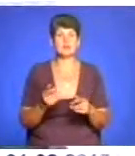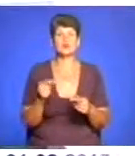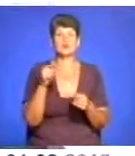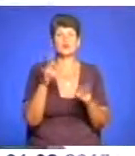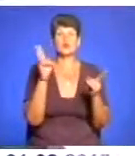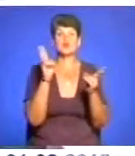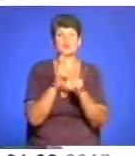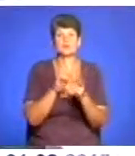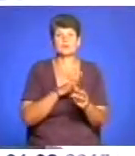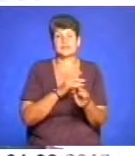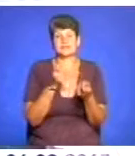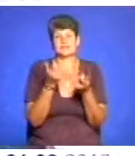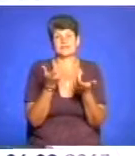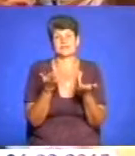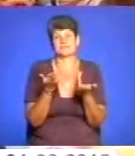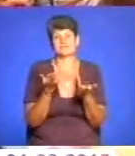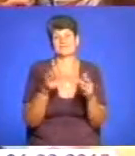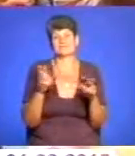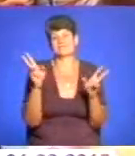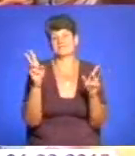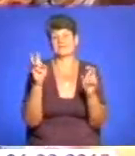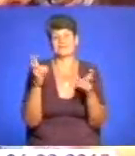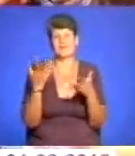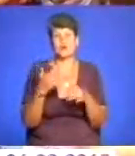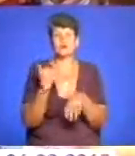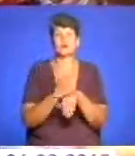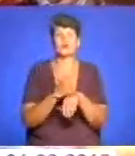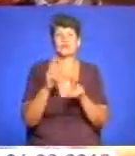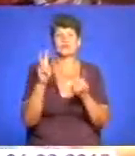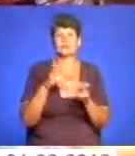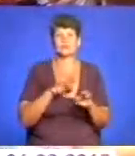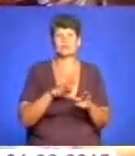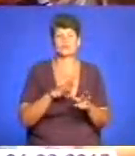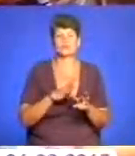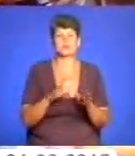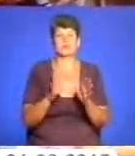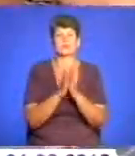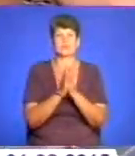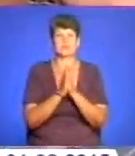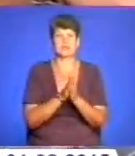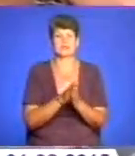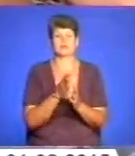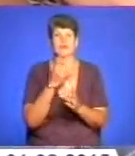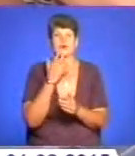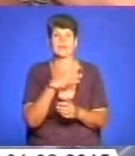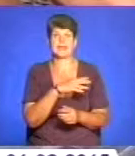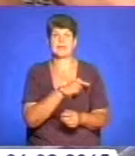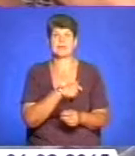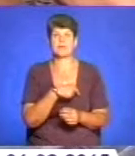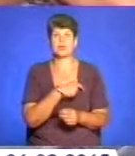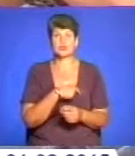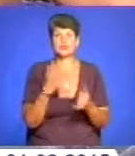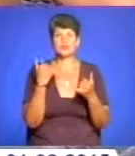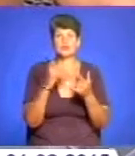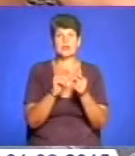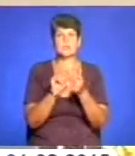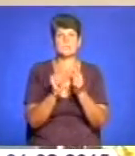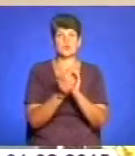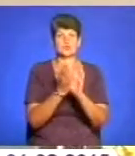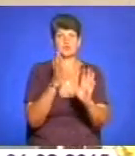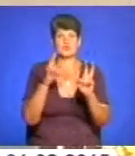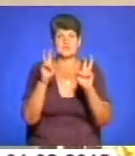зустріч виглядала дещо формальною. Основною тезою наради був заклик до народних депутатів сьогодні на позачерговому засіданні